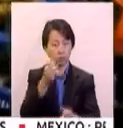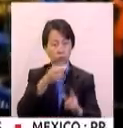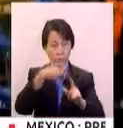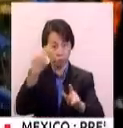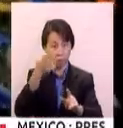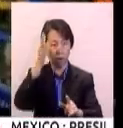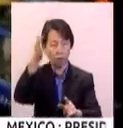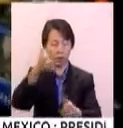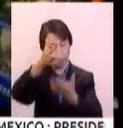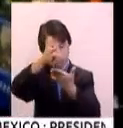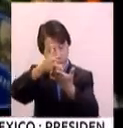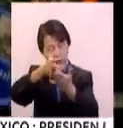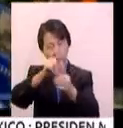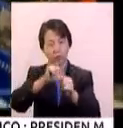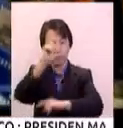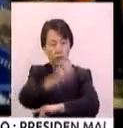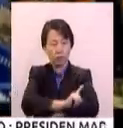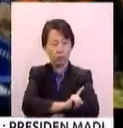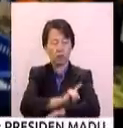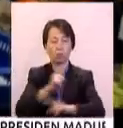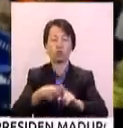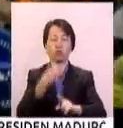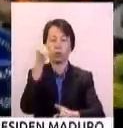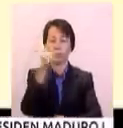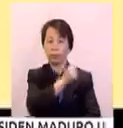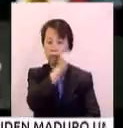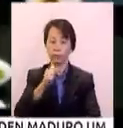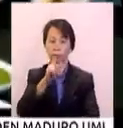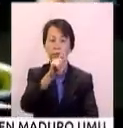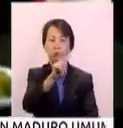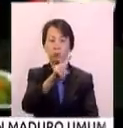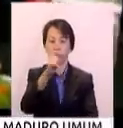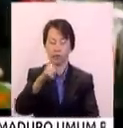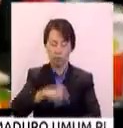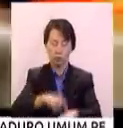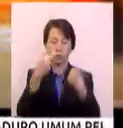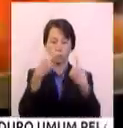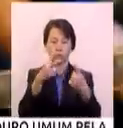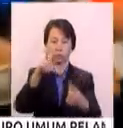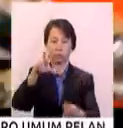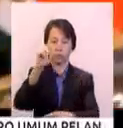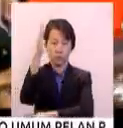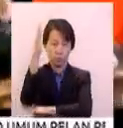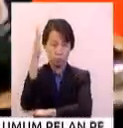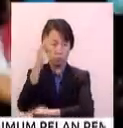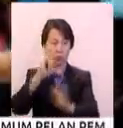yang bakal bersiaran setiap hari pada bulan Ramadan ini di TV1 jam 12.30 tengah